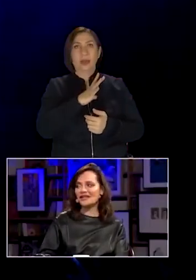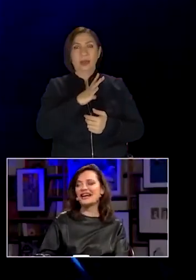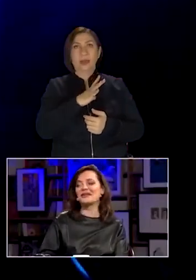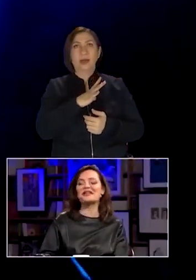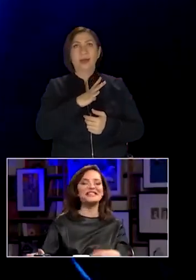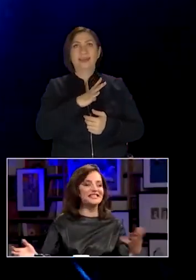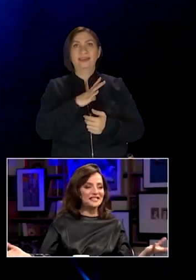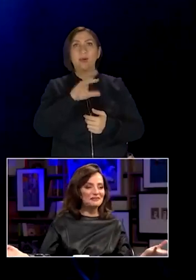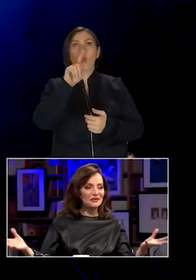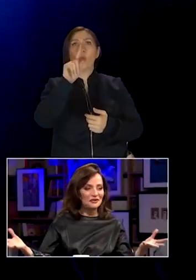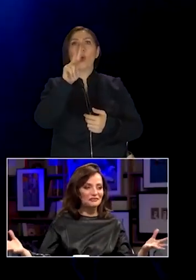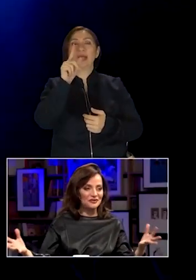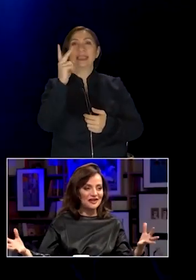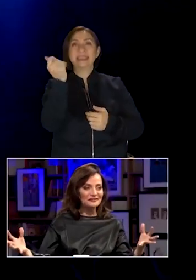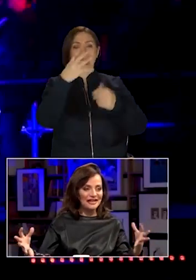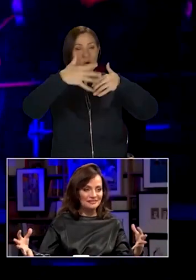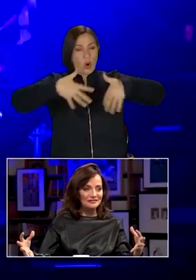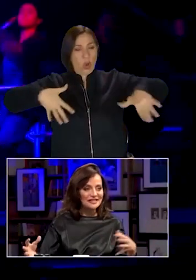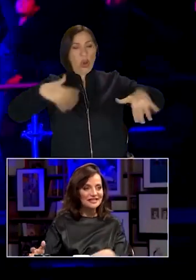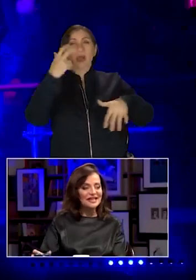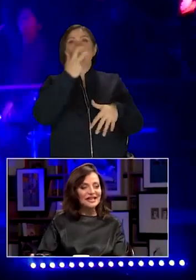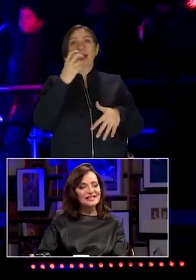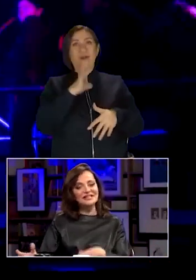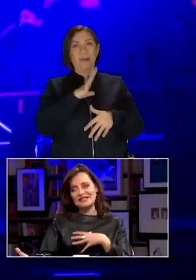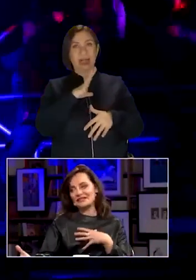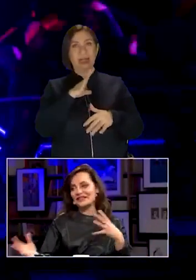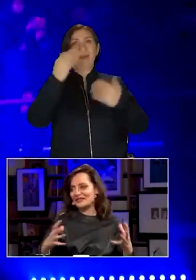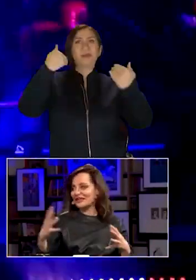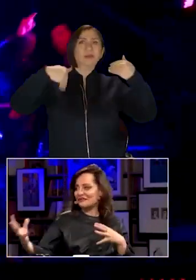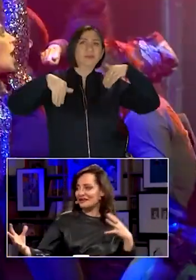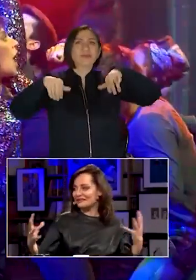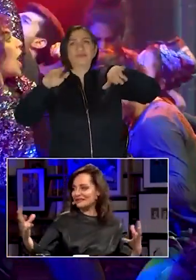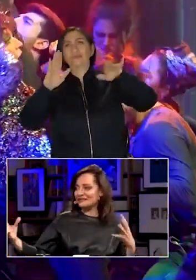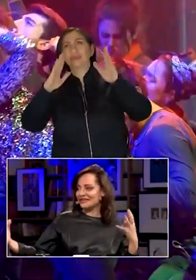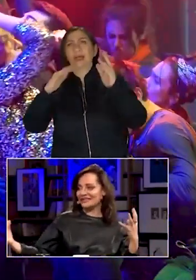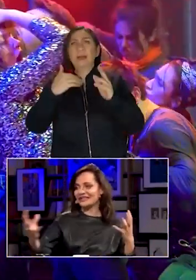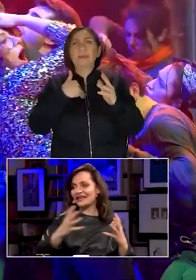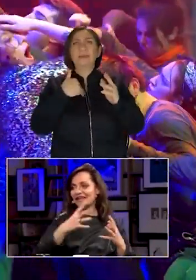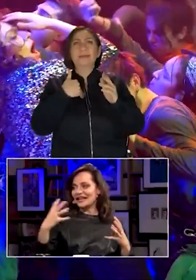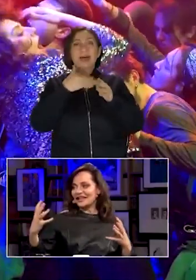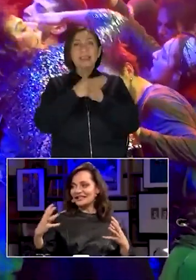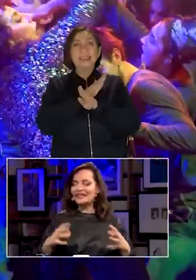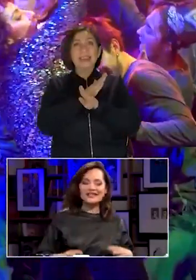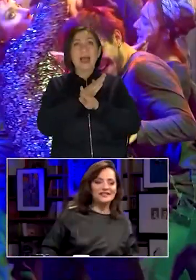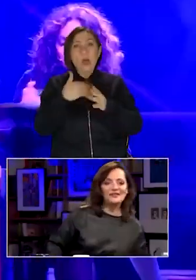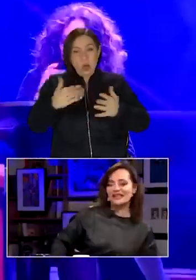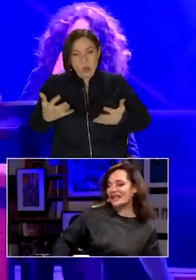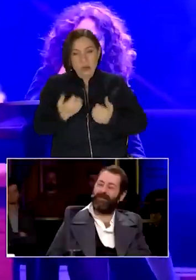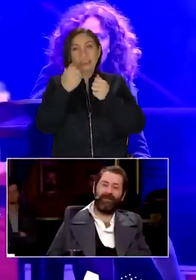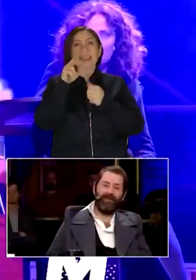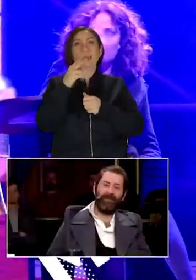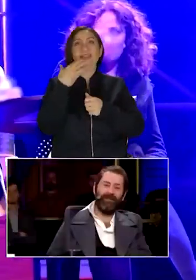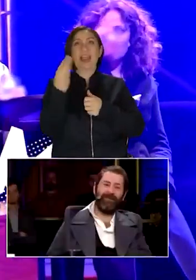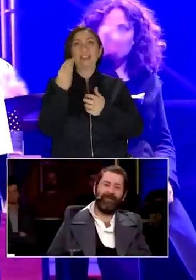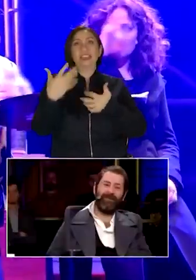galiba. 12 kişilik bir koromuz var, bir ekibimiz. Çok iyi. Dans ediyorlar. Onlar böyle bizim aslında... Evet, evet, canavar bir ekip. Evet, yani. Böyle